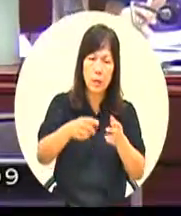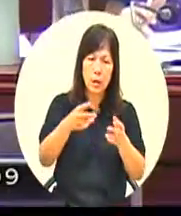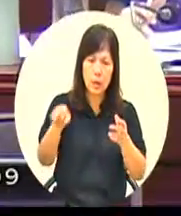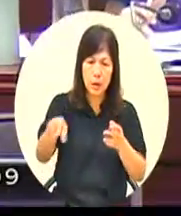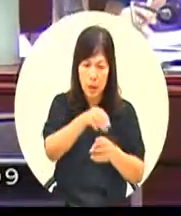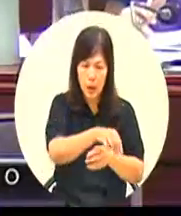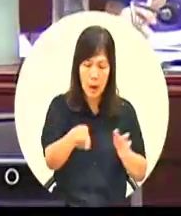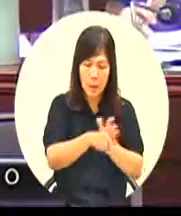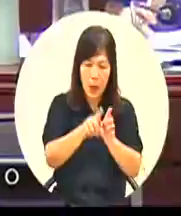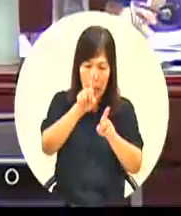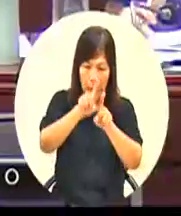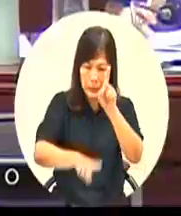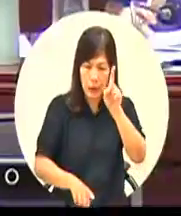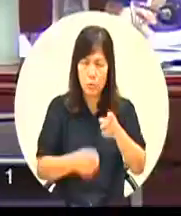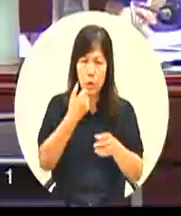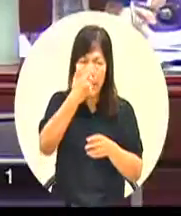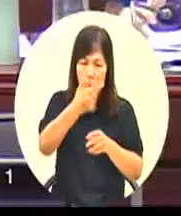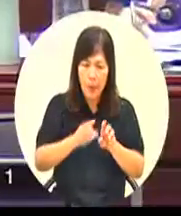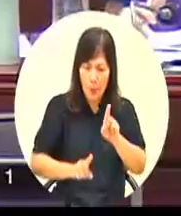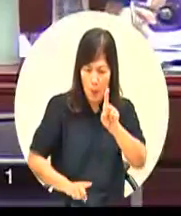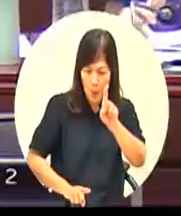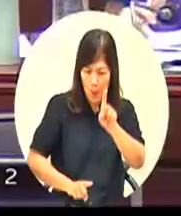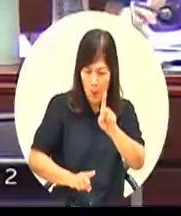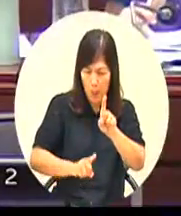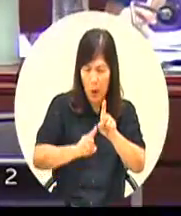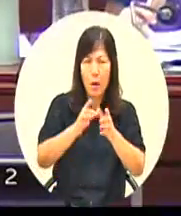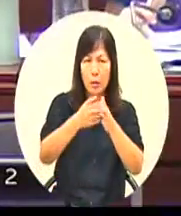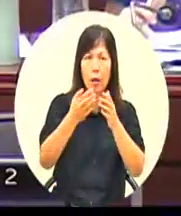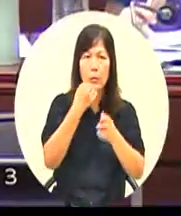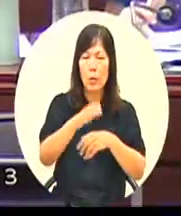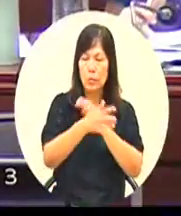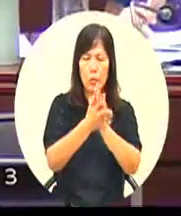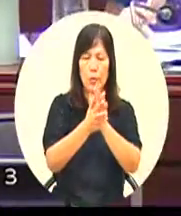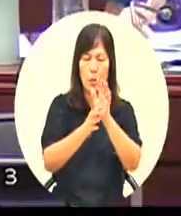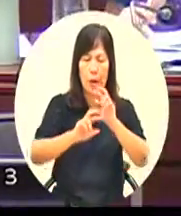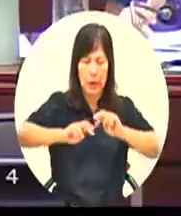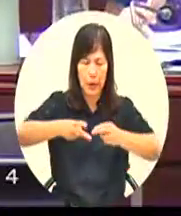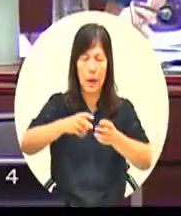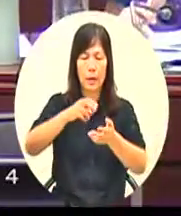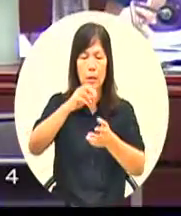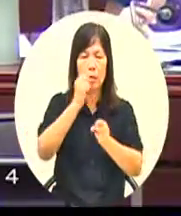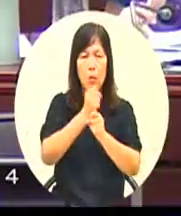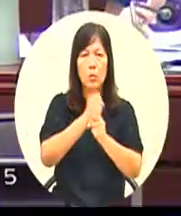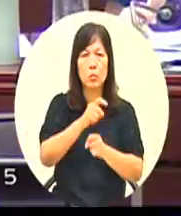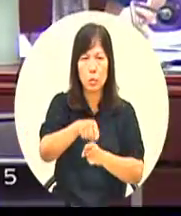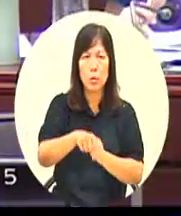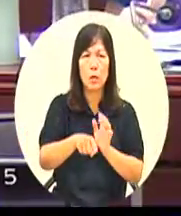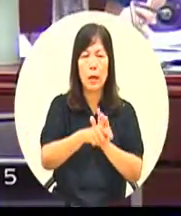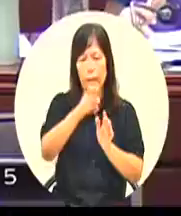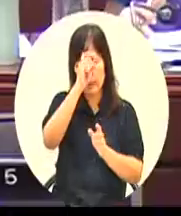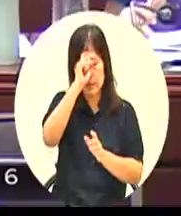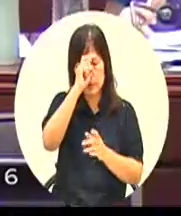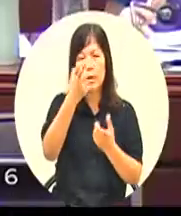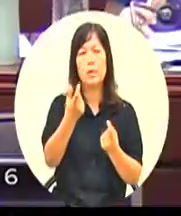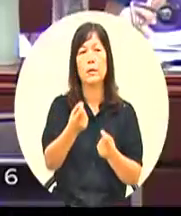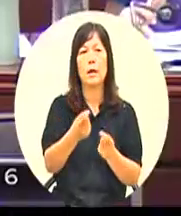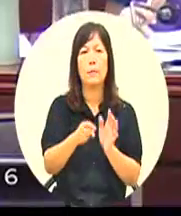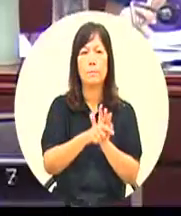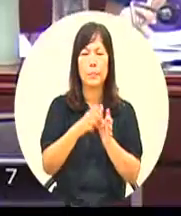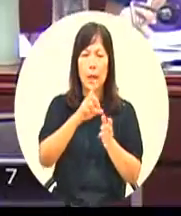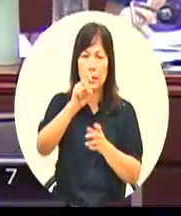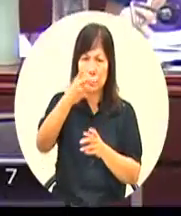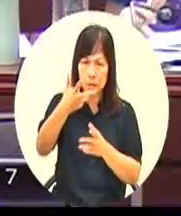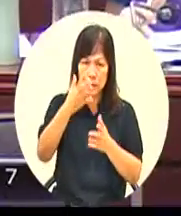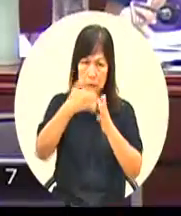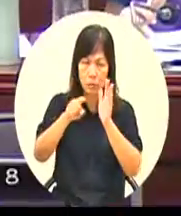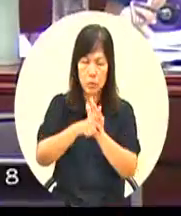之间的差距尽可能能够弥平的话，我们就能够完成这个改立作业。我们也希望这样，虽然在十七个学校还